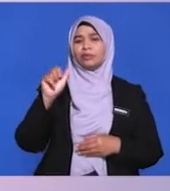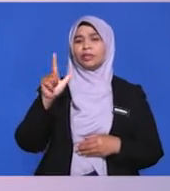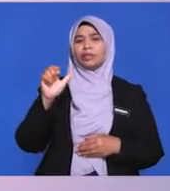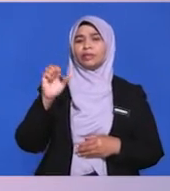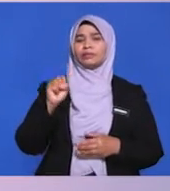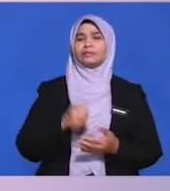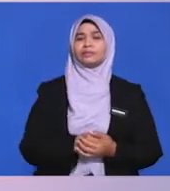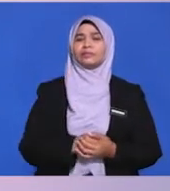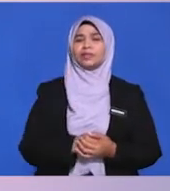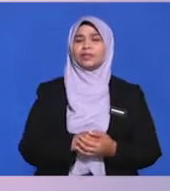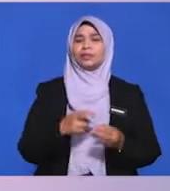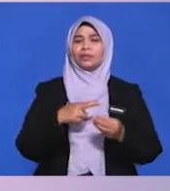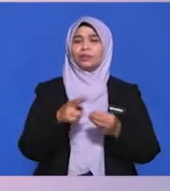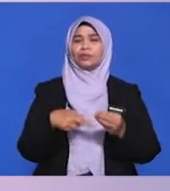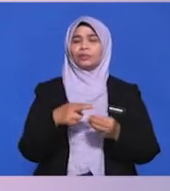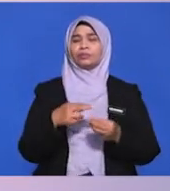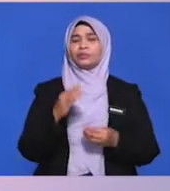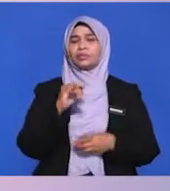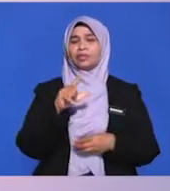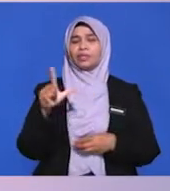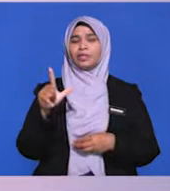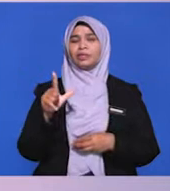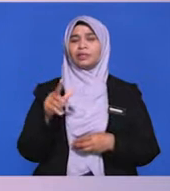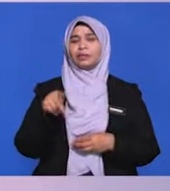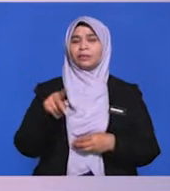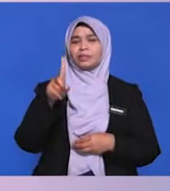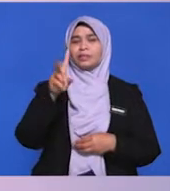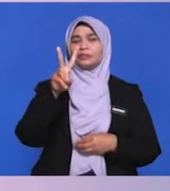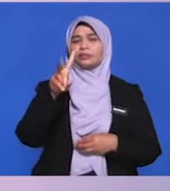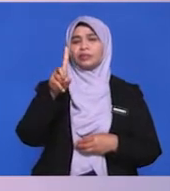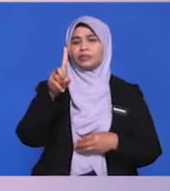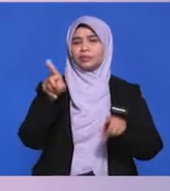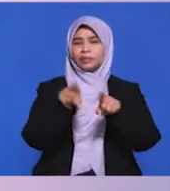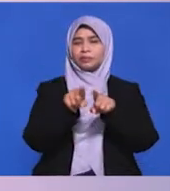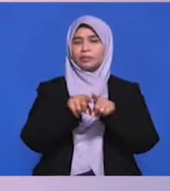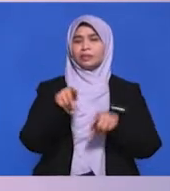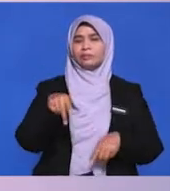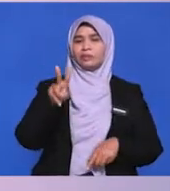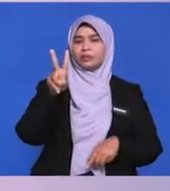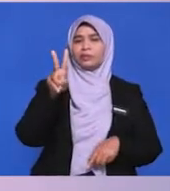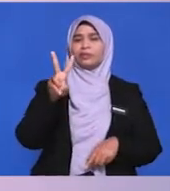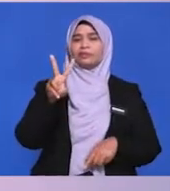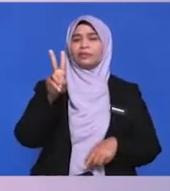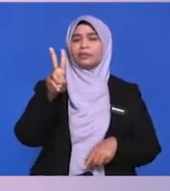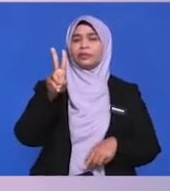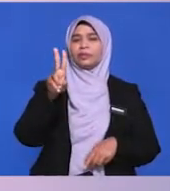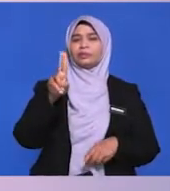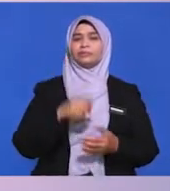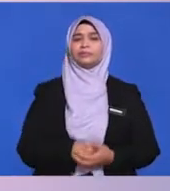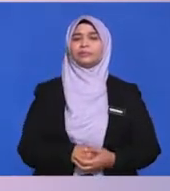untuk hukum Boys ialah di satu Z1 = phi 22